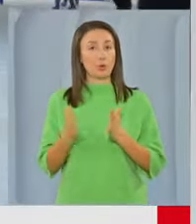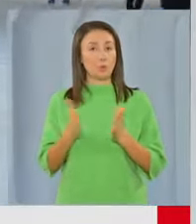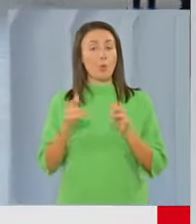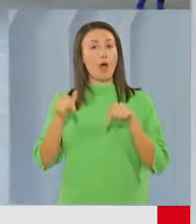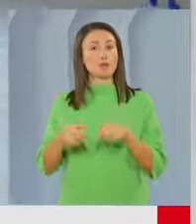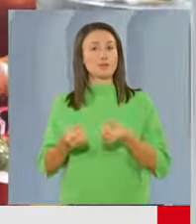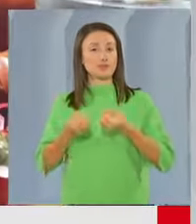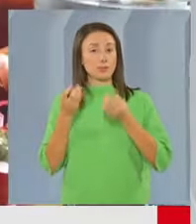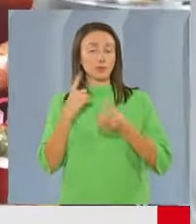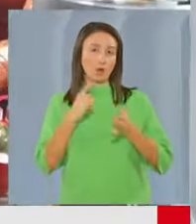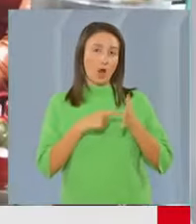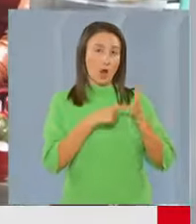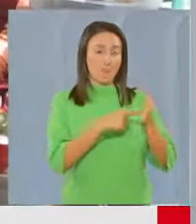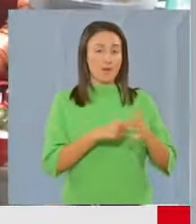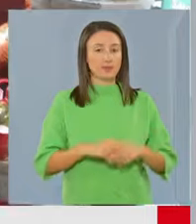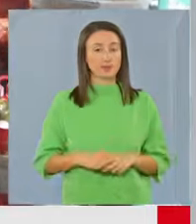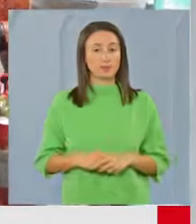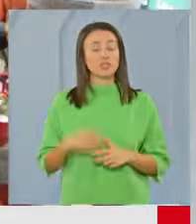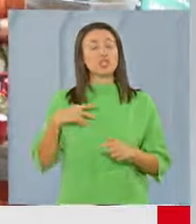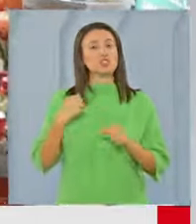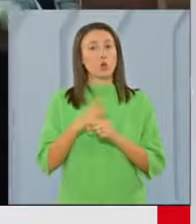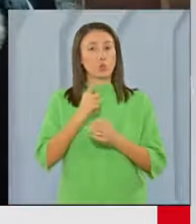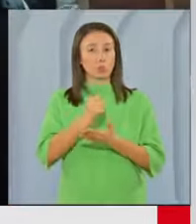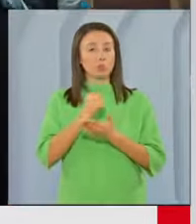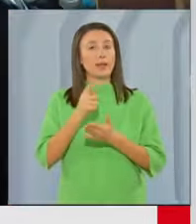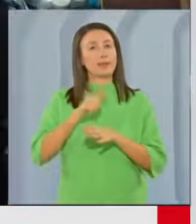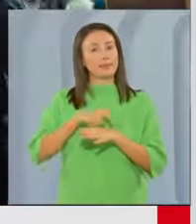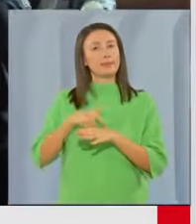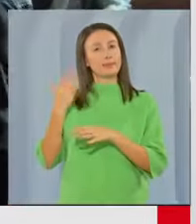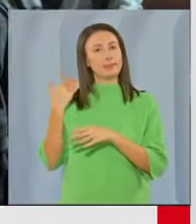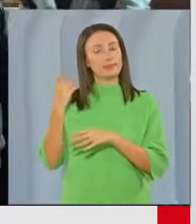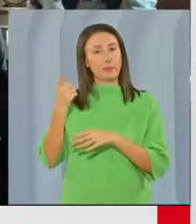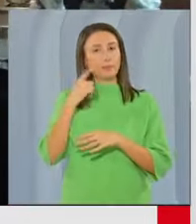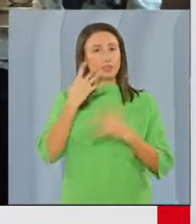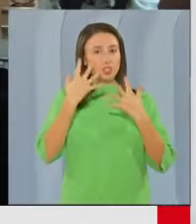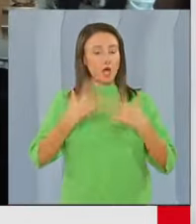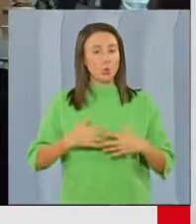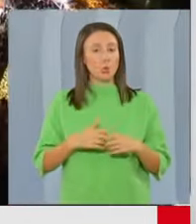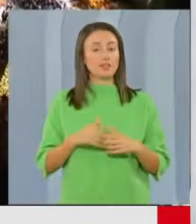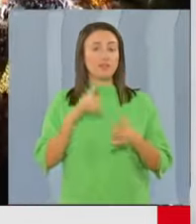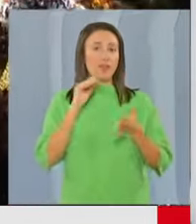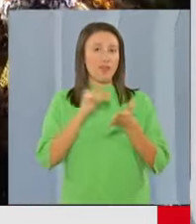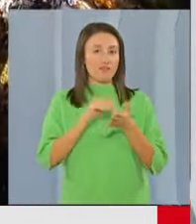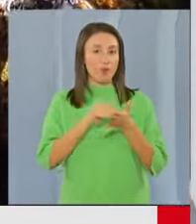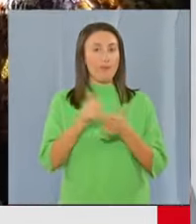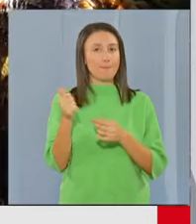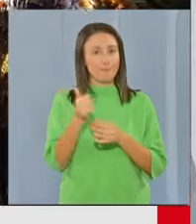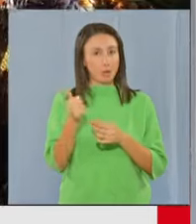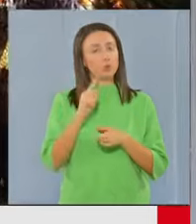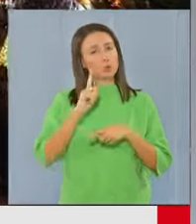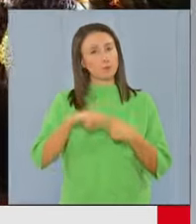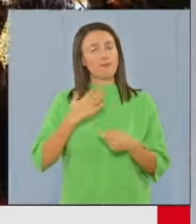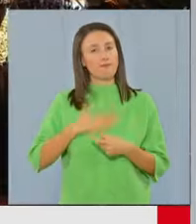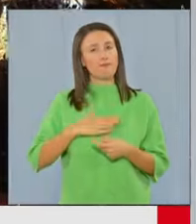a Sărbătorilor recomandăm cumva să și facă un buget din timp să și calculeze exact ă nevoile în primul rând și apoi